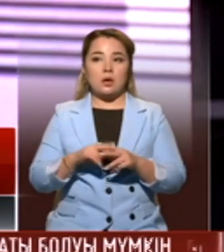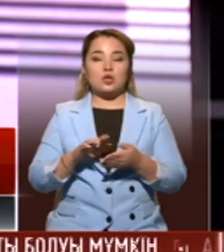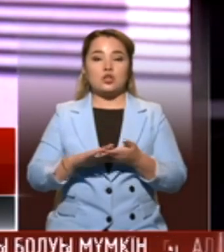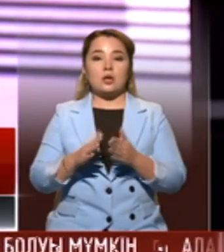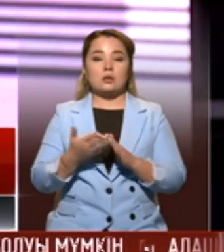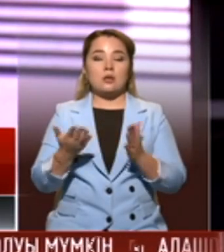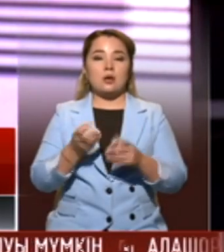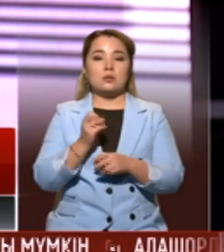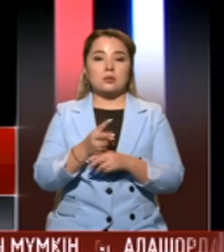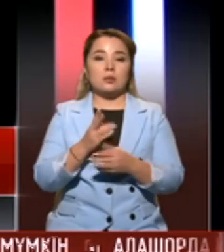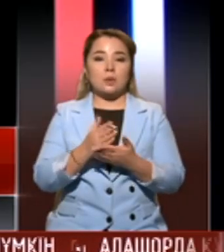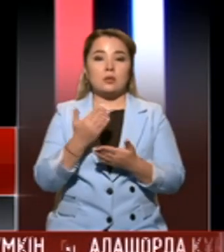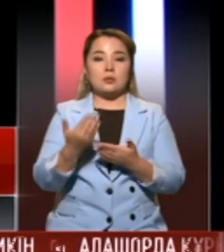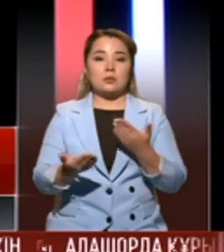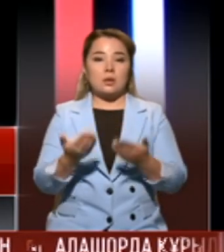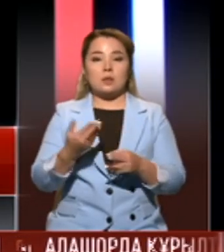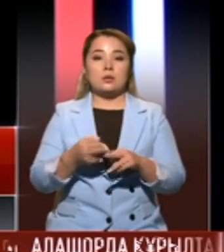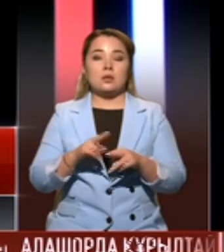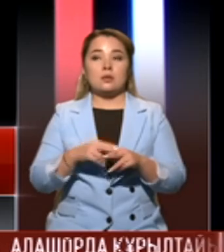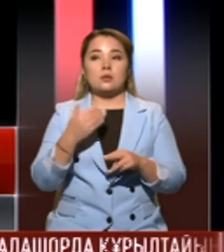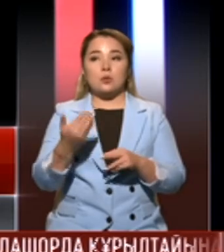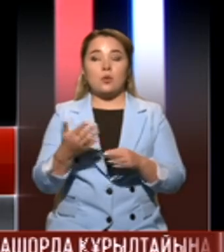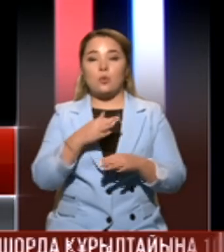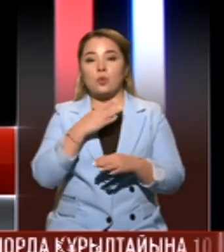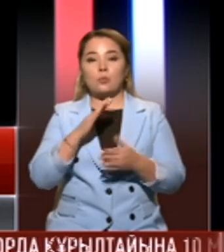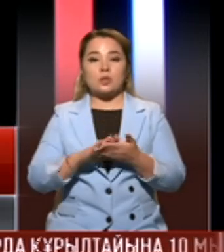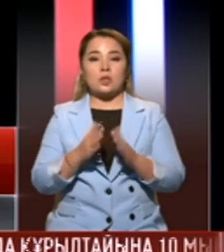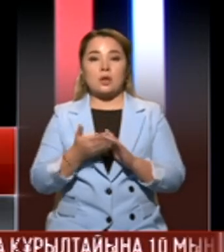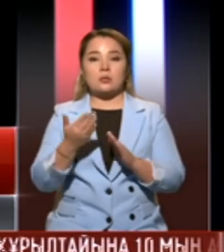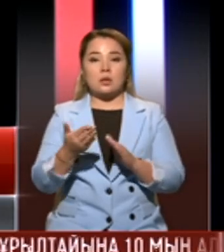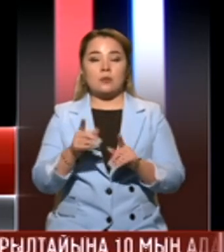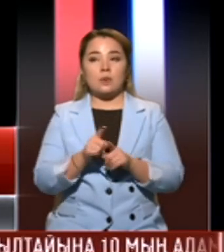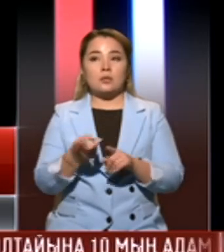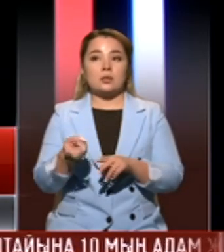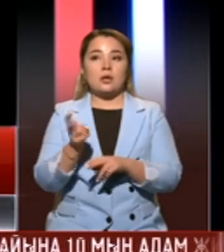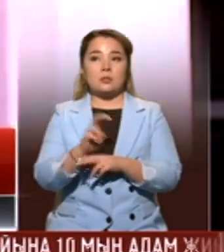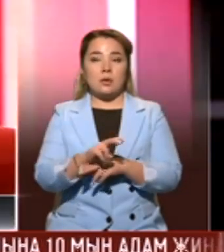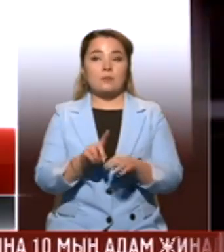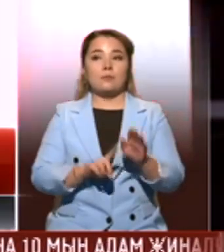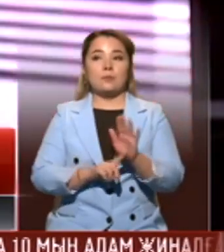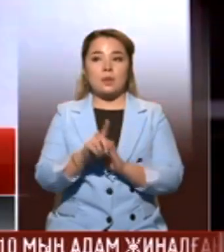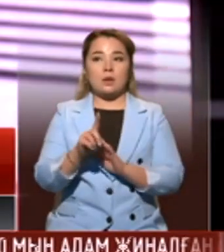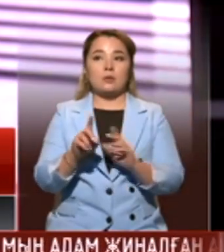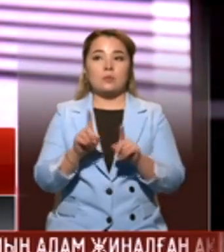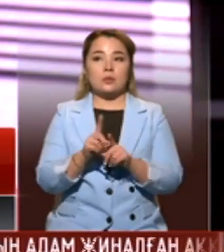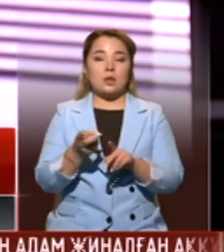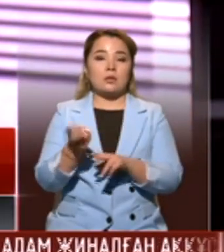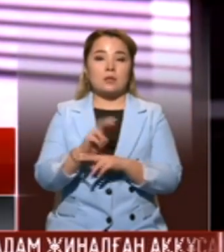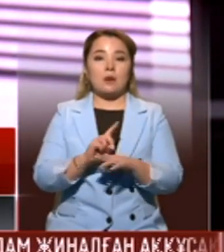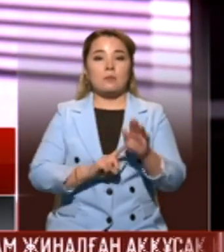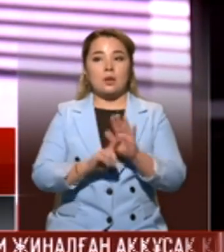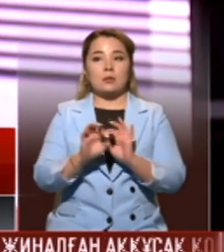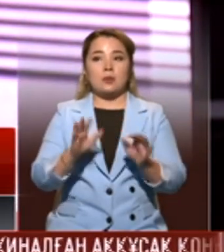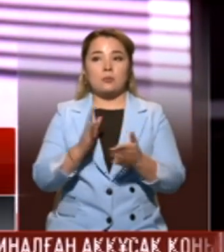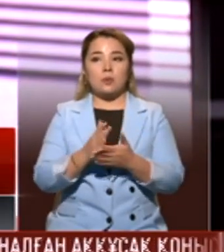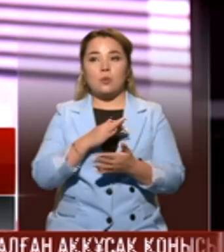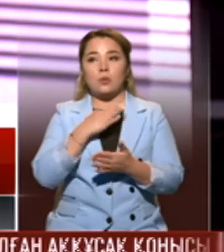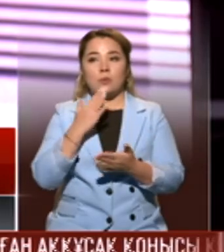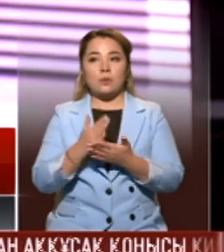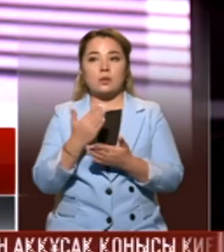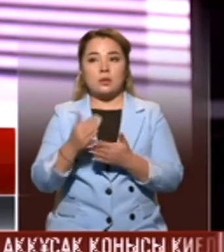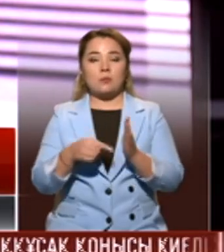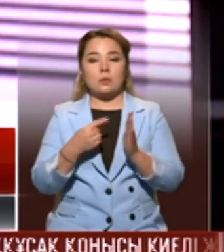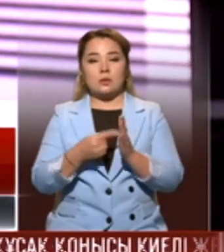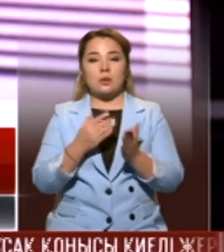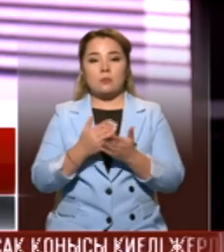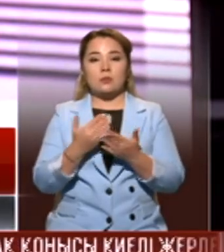жағдайда шығарып жібере алады мысалға? Сізді көп жағдайда, мысалы енді кірген кезден бастап, бойынша қандай жағдайда шығарып жібере алады? Иә, кірген кезден бастап айтайық, енді оның көптеген